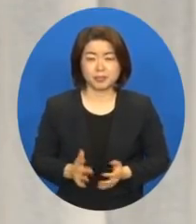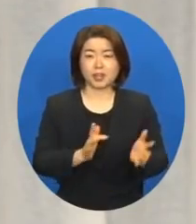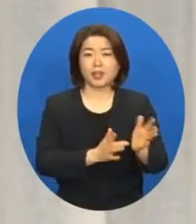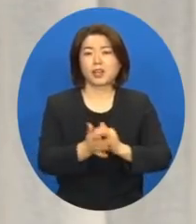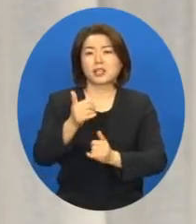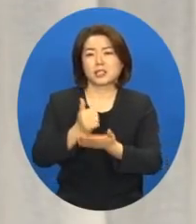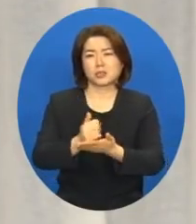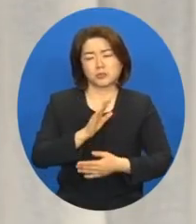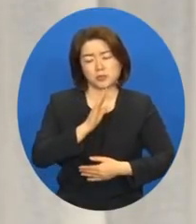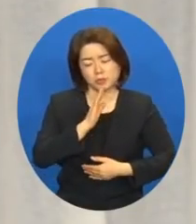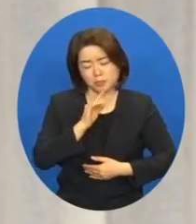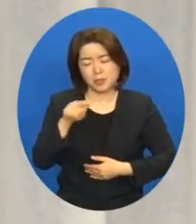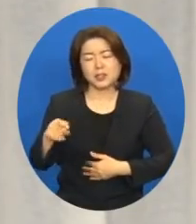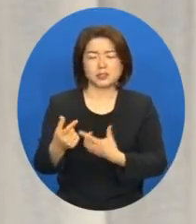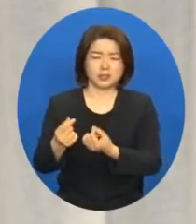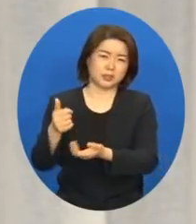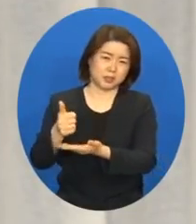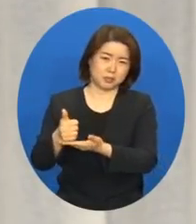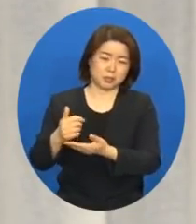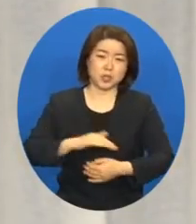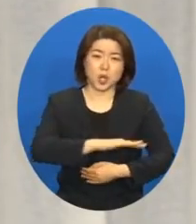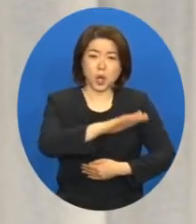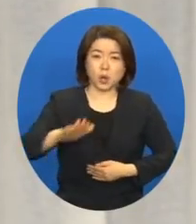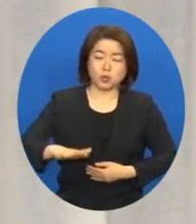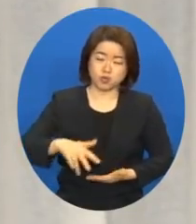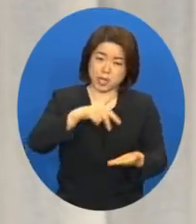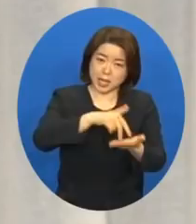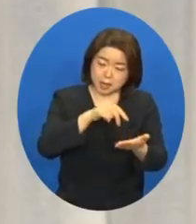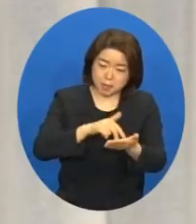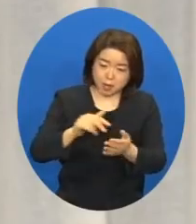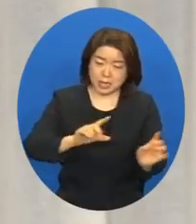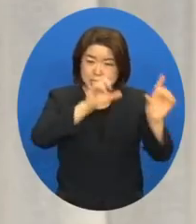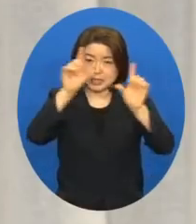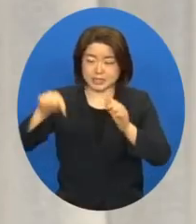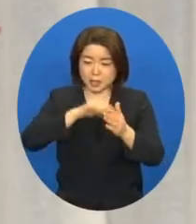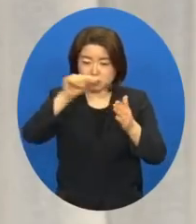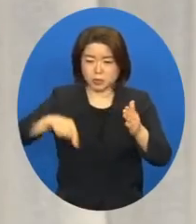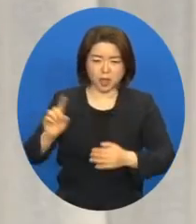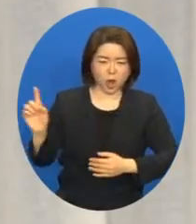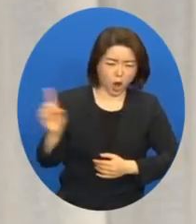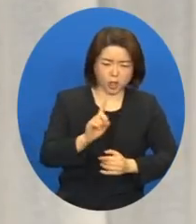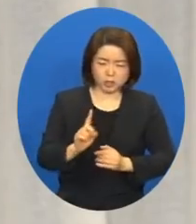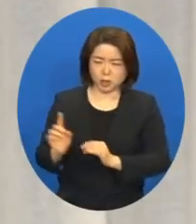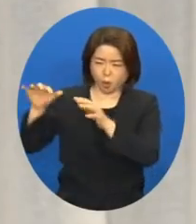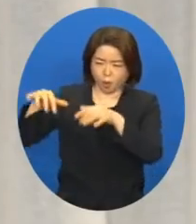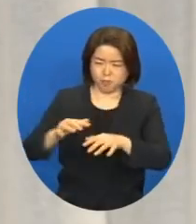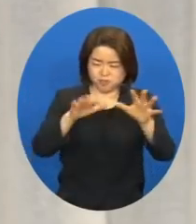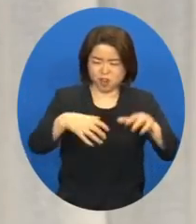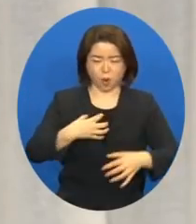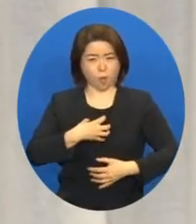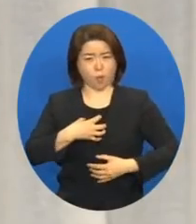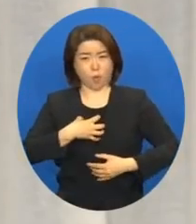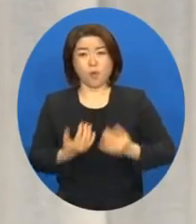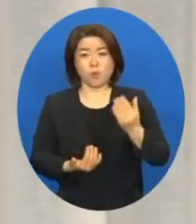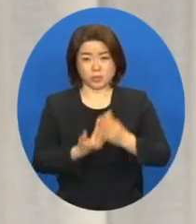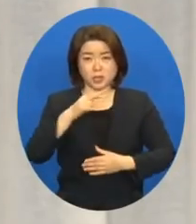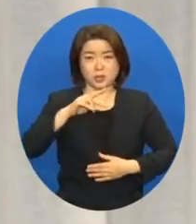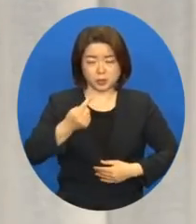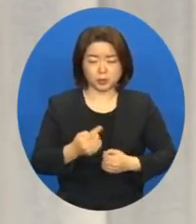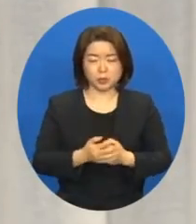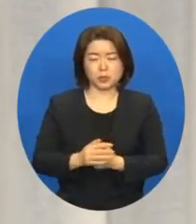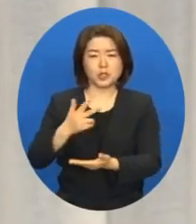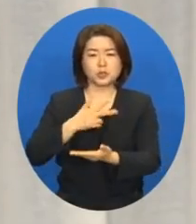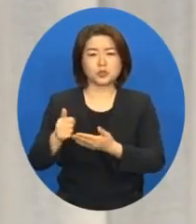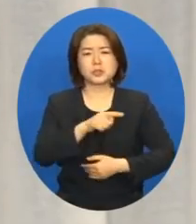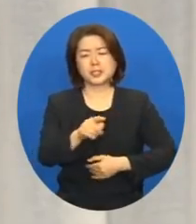예수님은 정말 그러신 분이에요. 우리의 형편 삶 속에 어떤 풍랑이 일어도 주님은 잔잔하게 하실 수